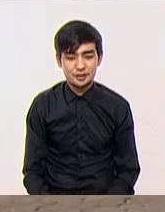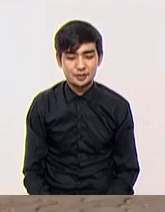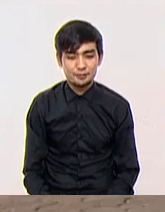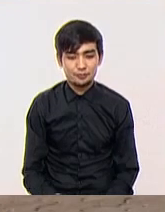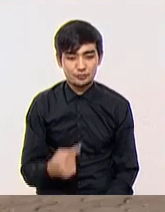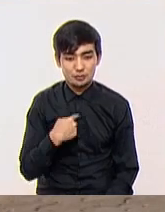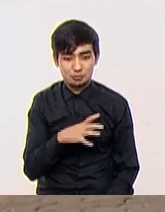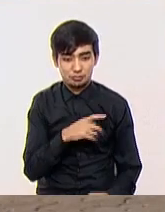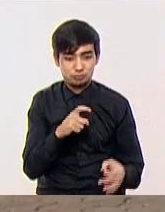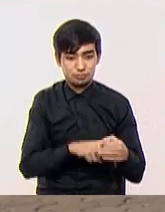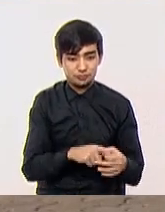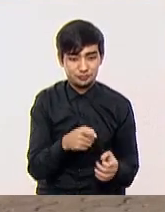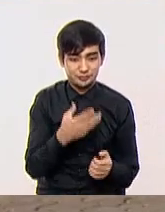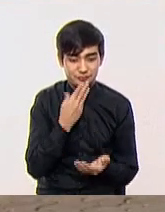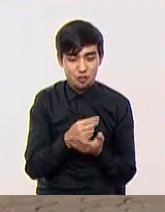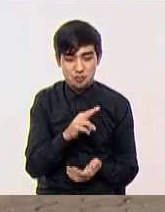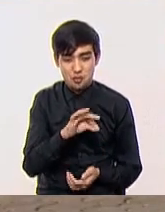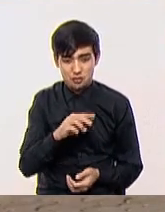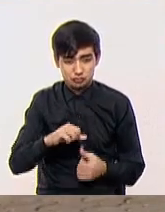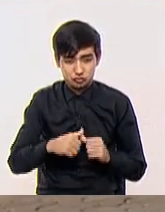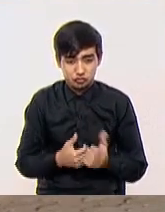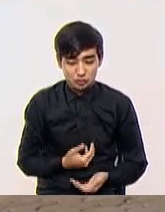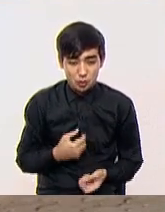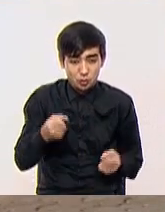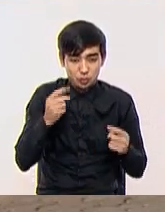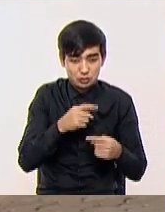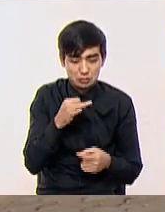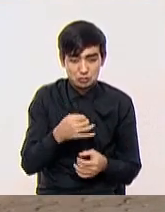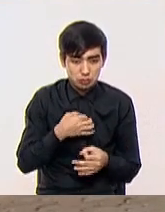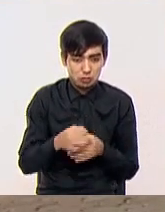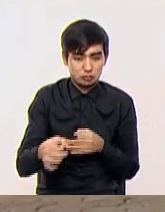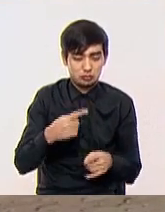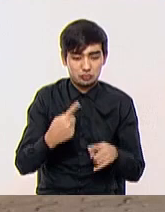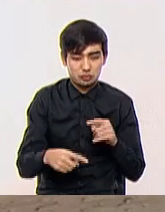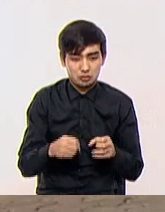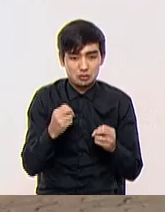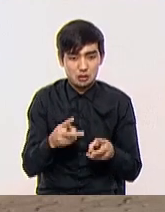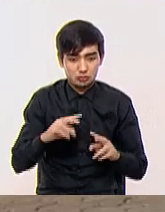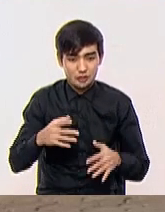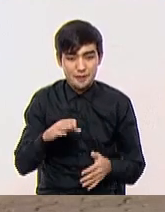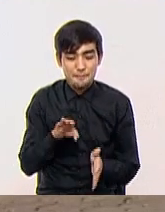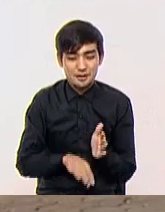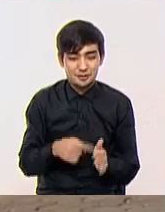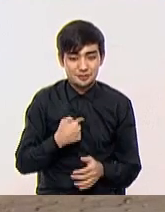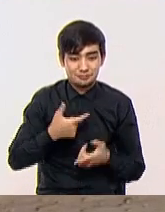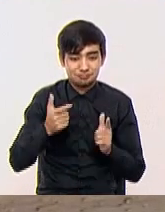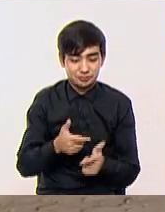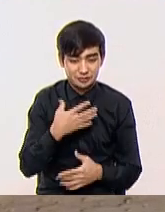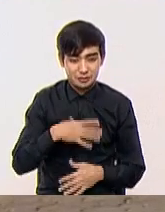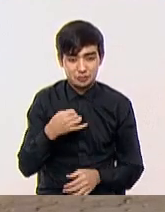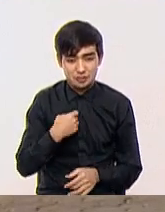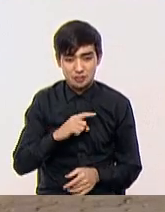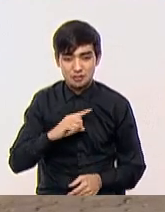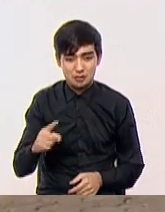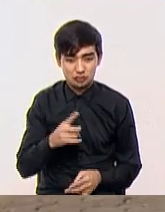Мы были прикреплены к той поликлинике всю жизнь, но вот узнали, что теперь числимся в другой. Как так, без нашего ведома? Нам туда